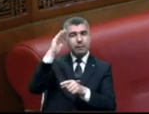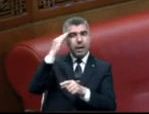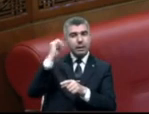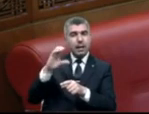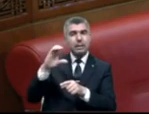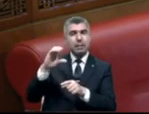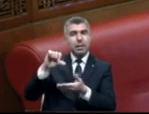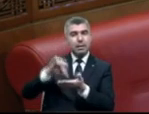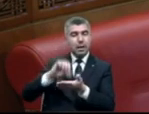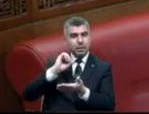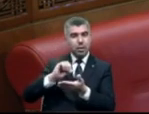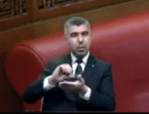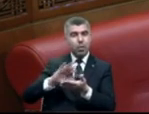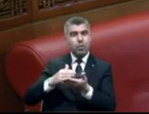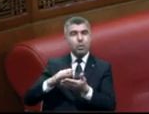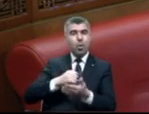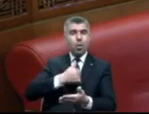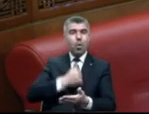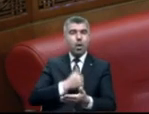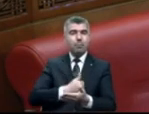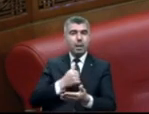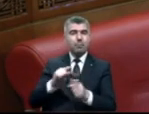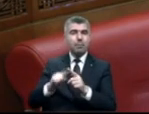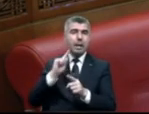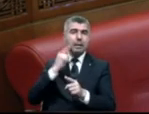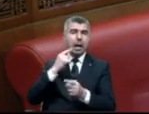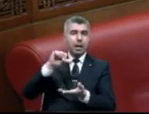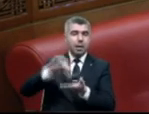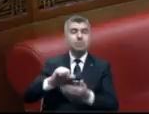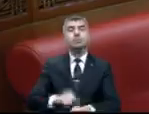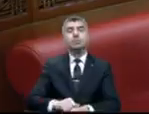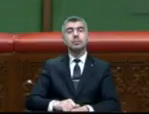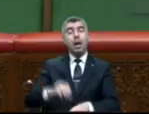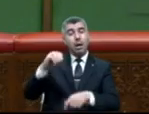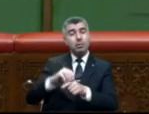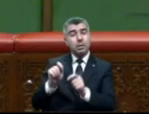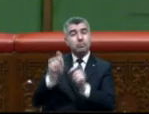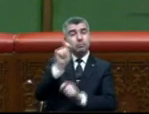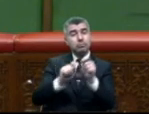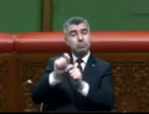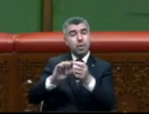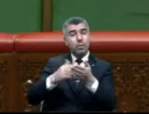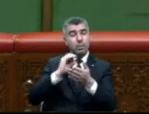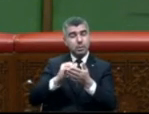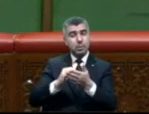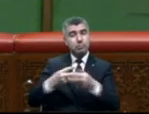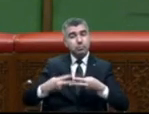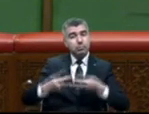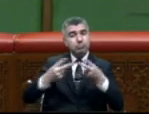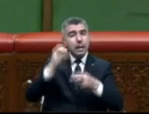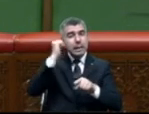والضال البيضاء سطات، وقلميم ودنون، والداخلة ود الذهب. وتم تأهيل وإعادة هيكلة